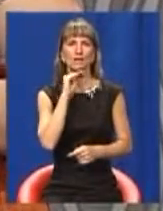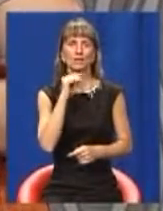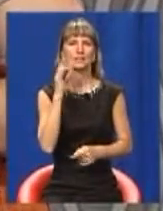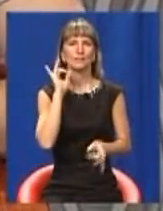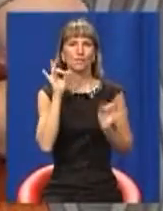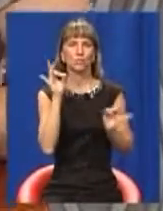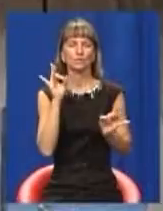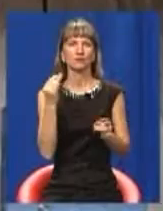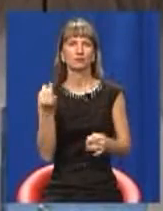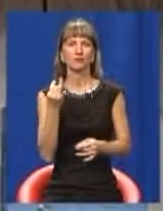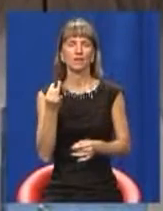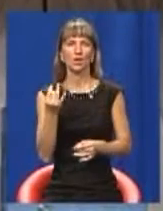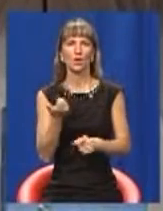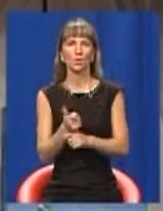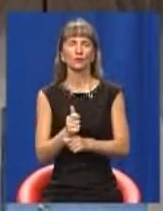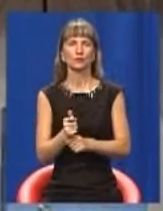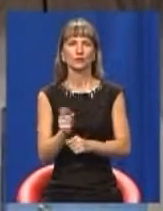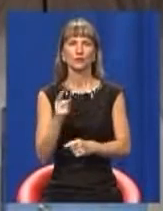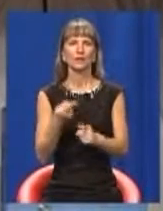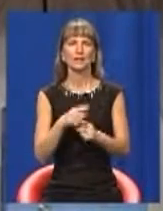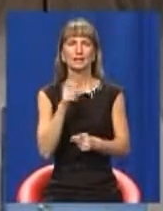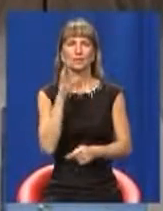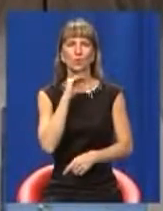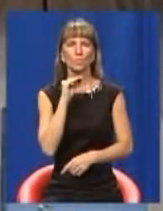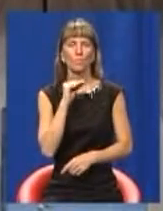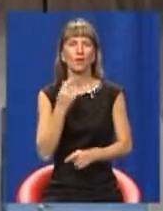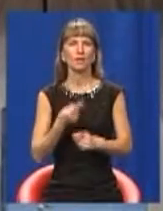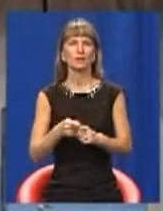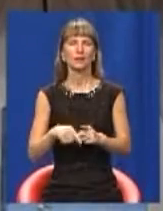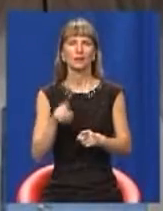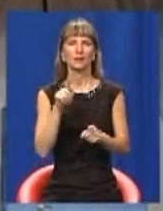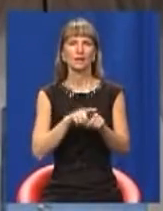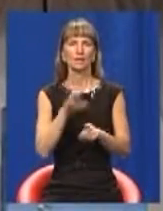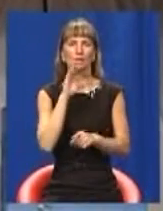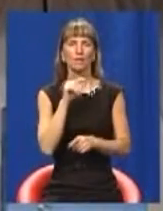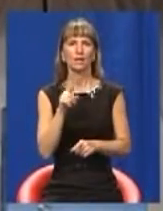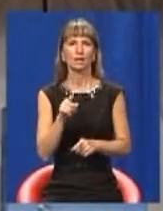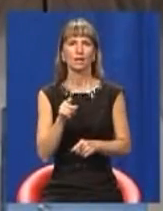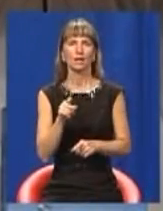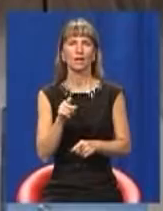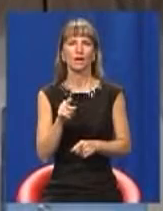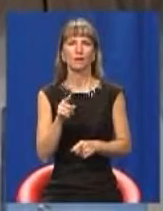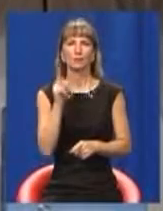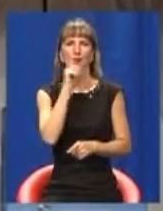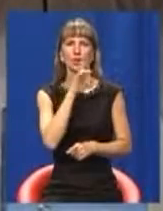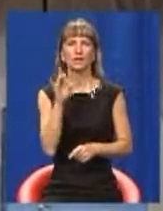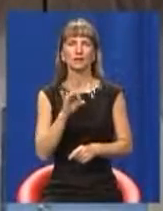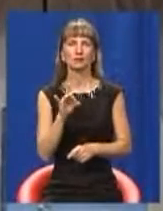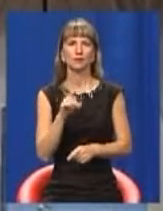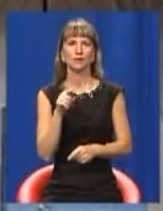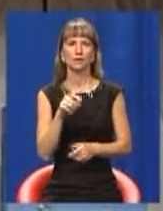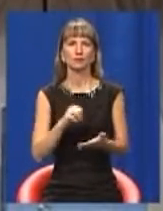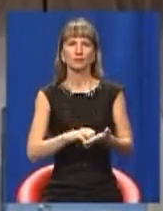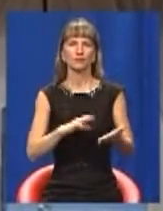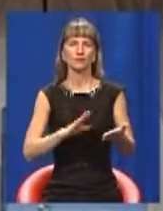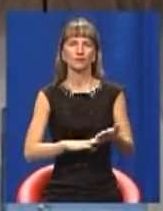Звучить заманчиво, як на мене, дуже і дуже. Навіть що то за собака? Такая собака, она не особо большая. Ее